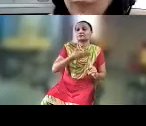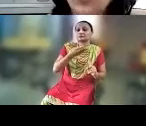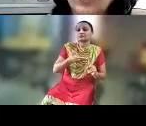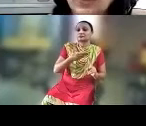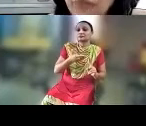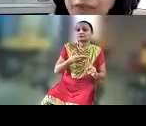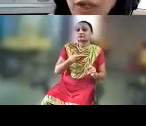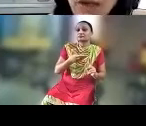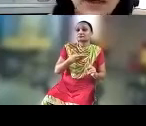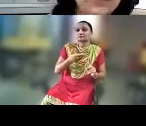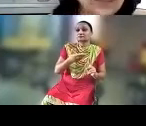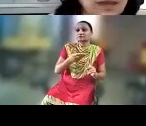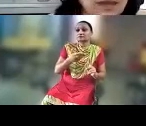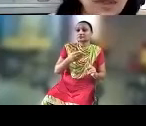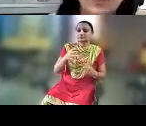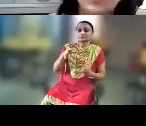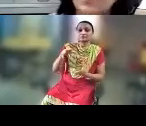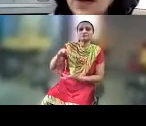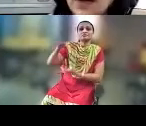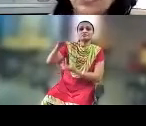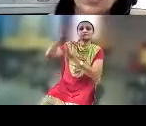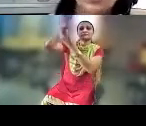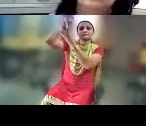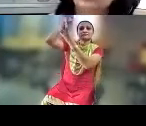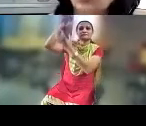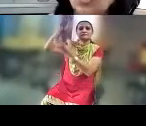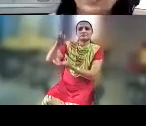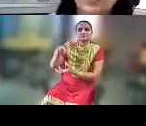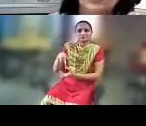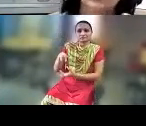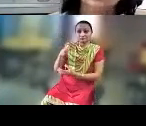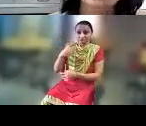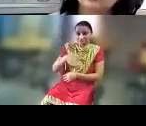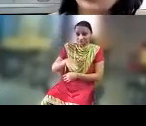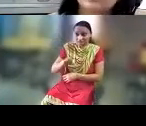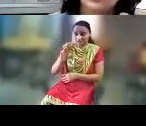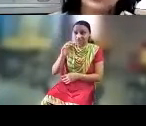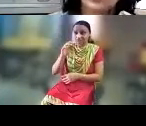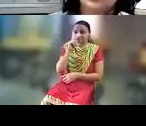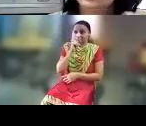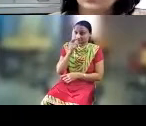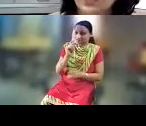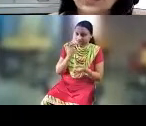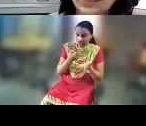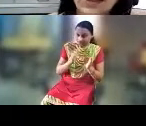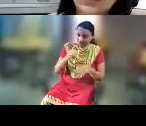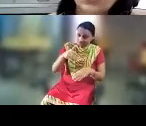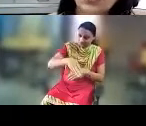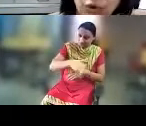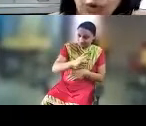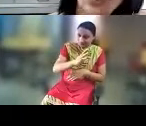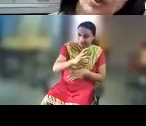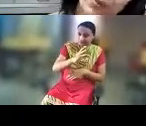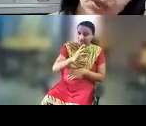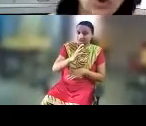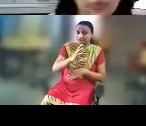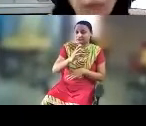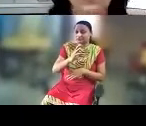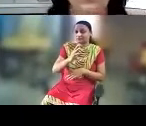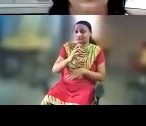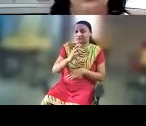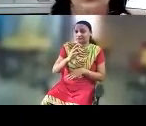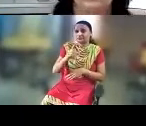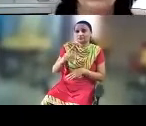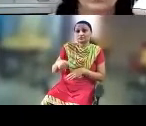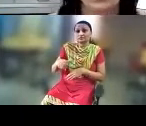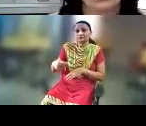मतलब कोई लिफ्ट में जा रहे हैं या सड़क पे जा रहे हैं या पार्क में जा रहे हैं तो उनको पहले जाने दो, उनकी बारी है। ऐसा नहीं है कि तुम हमेशा तुम ही